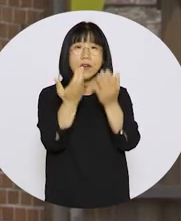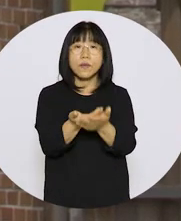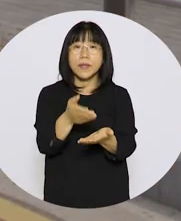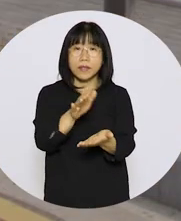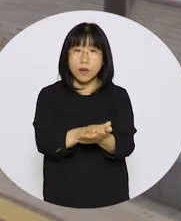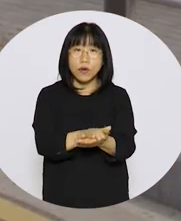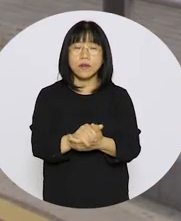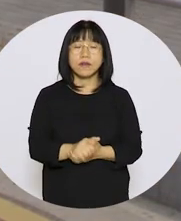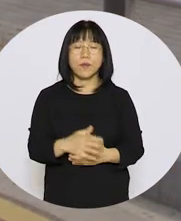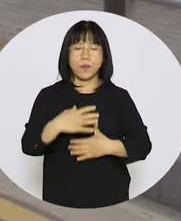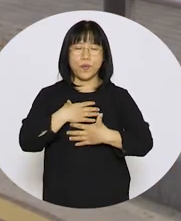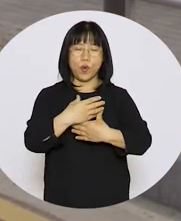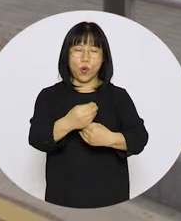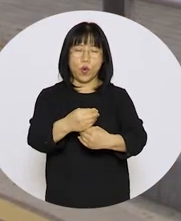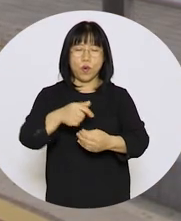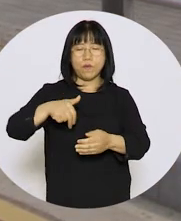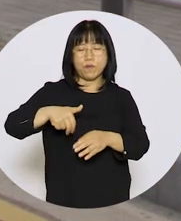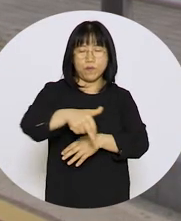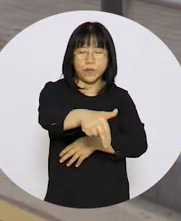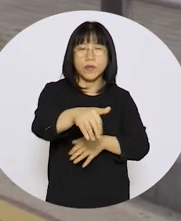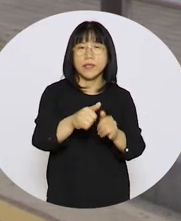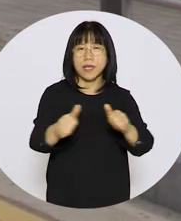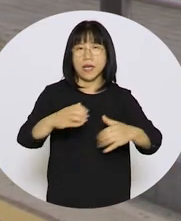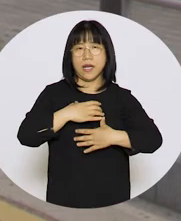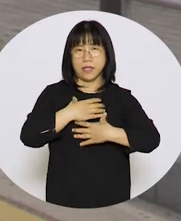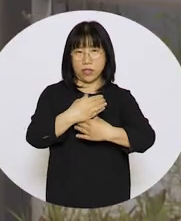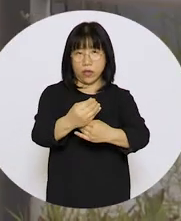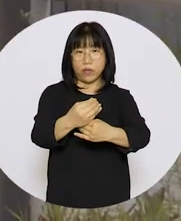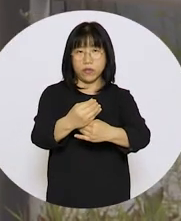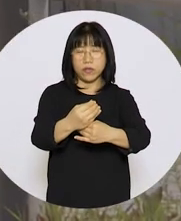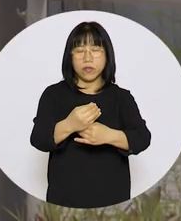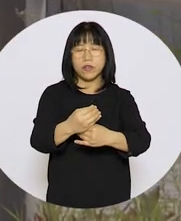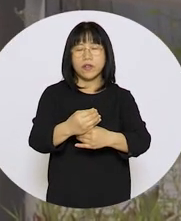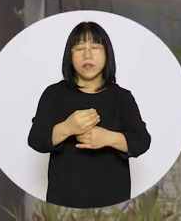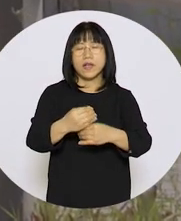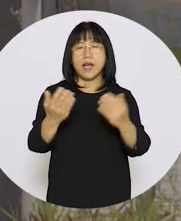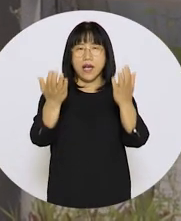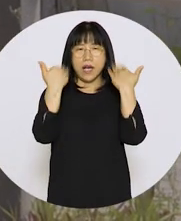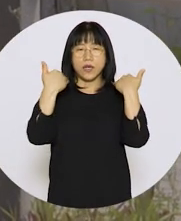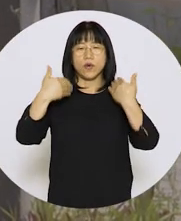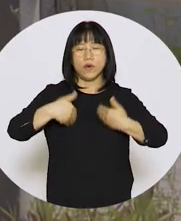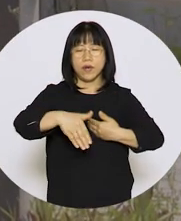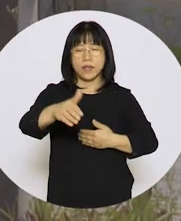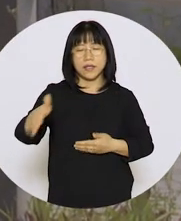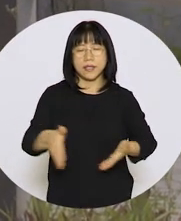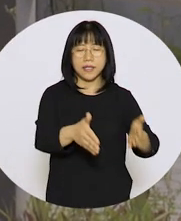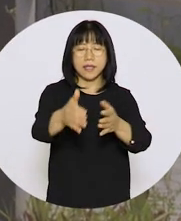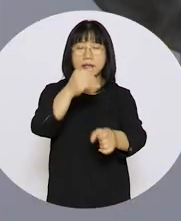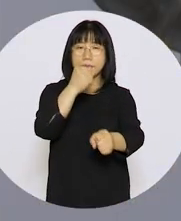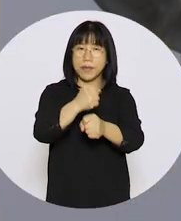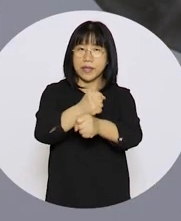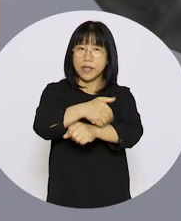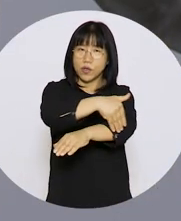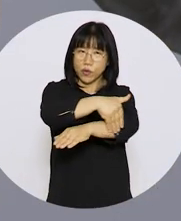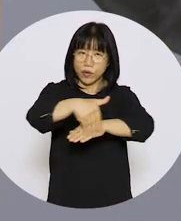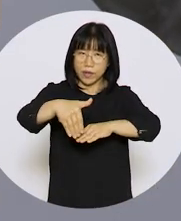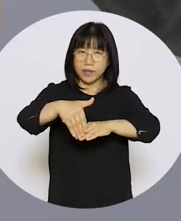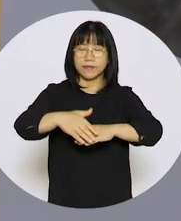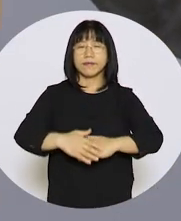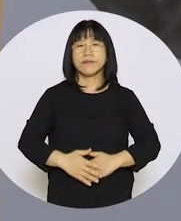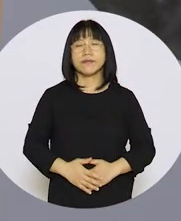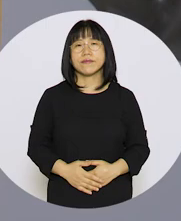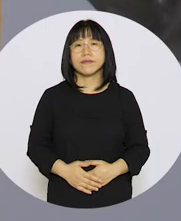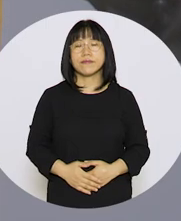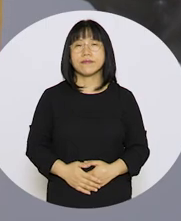보행자 교통사고 취약 지점에 대한 안전 대책을 강구 에 안전한 통한 여건 조성을 위한 사업들을 지속적으로 진행해 나갈